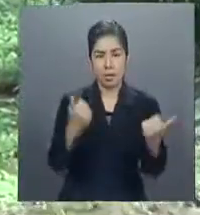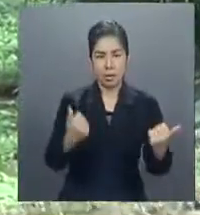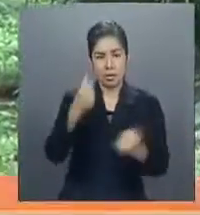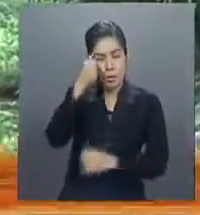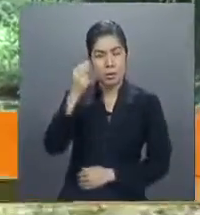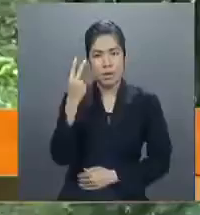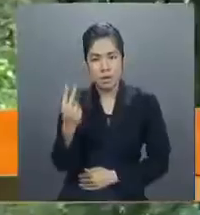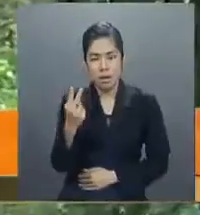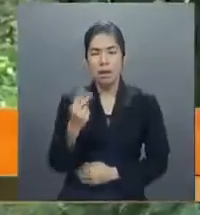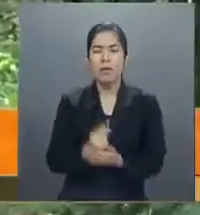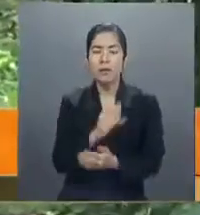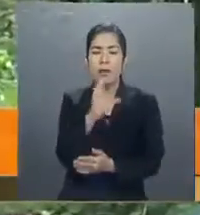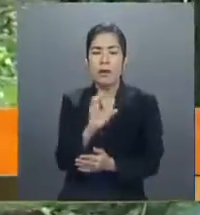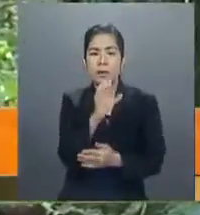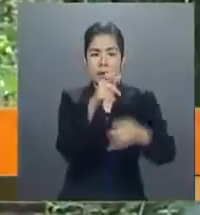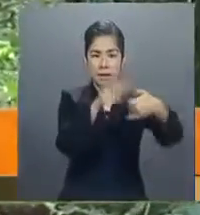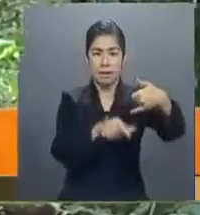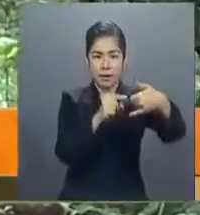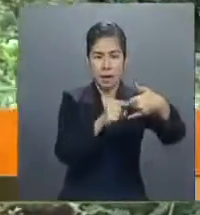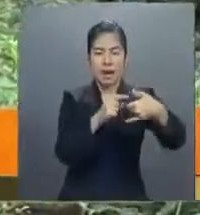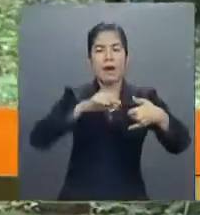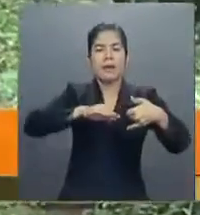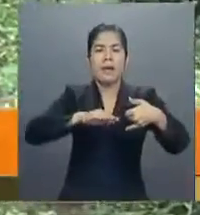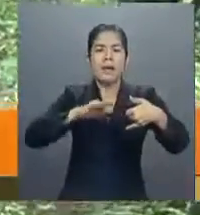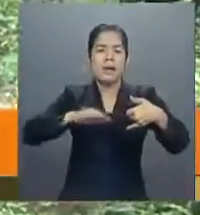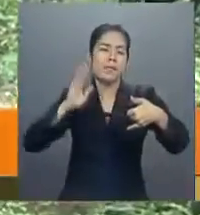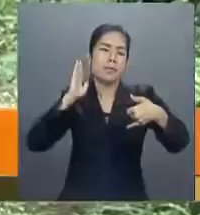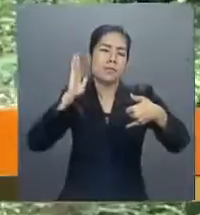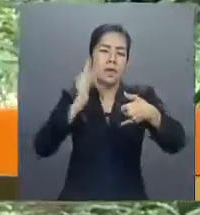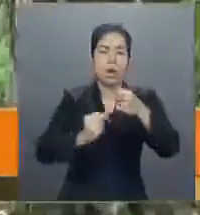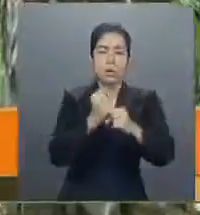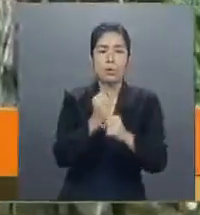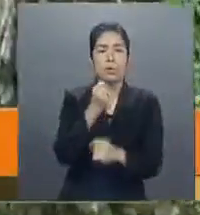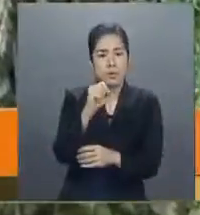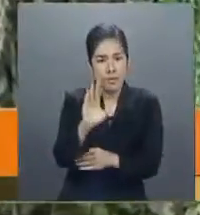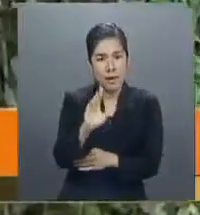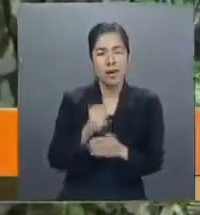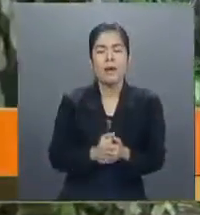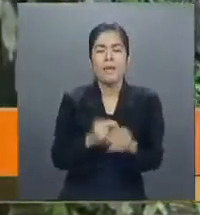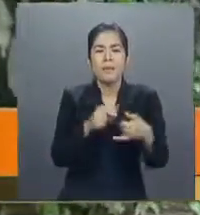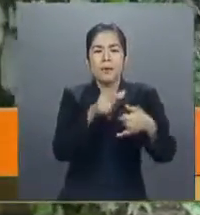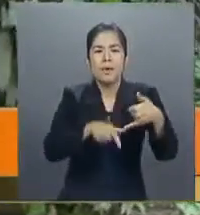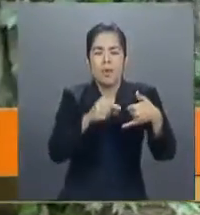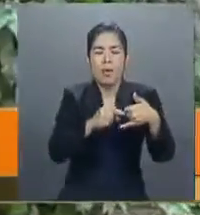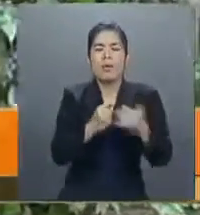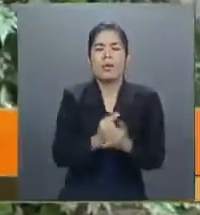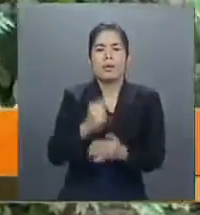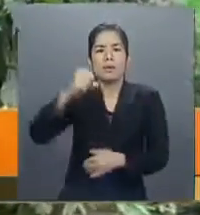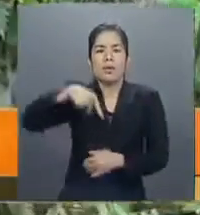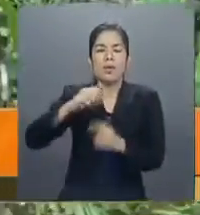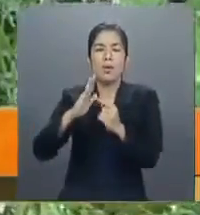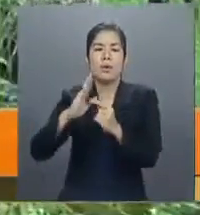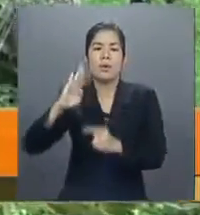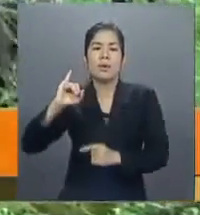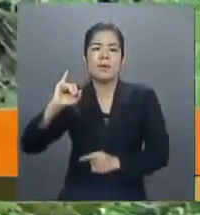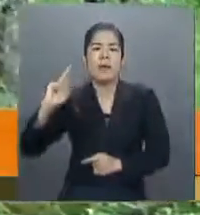หาตัวเด็กชายหลุบสีมะนังอายุ 15ปีชาวมานิหรือว่าชาวชากหลังจากที่หายตัวไปขณะเข้า